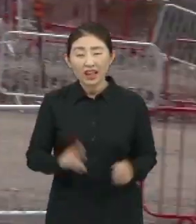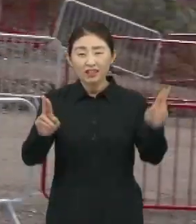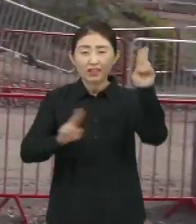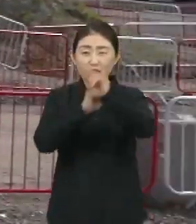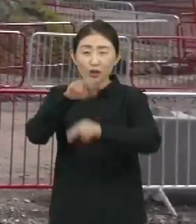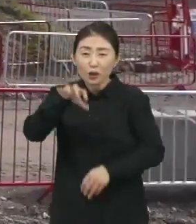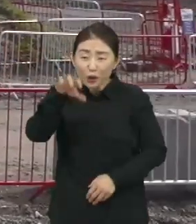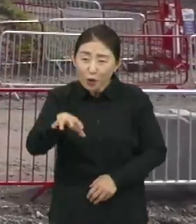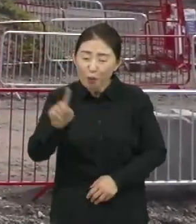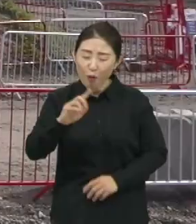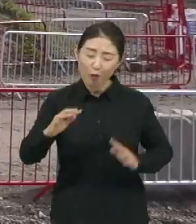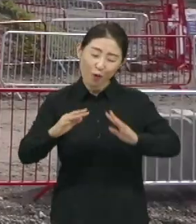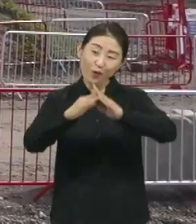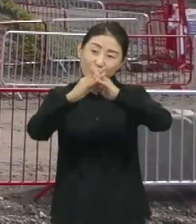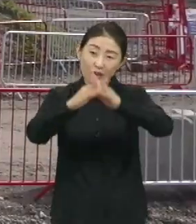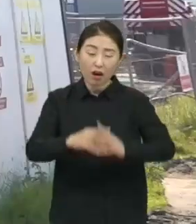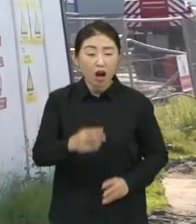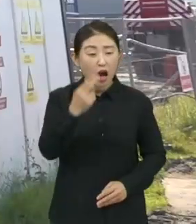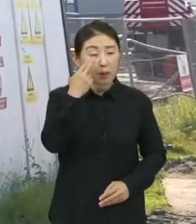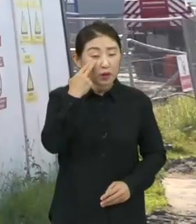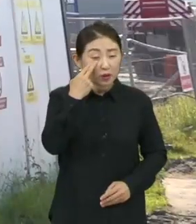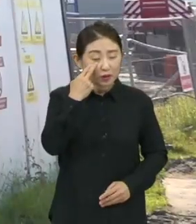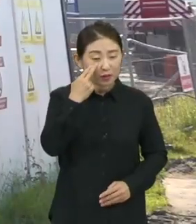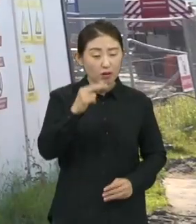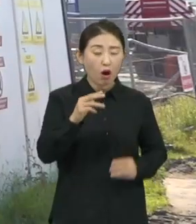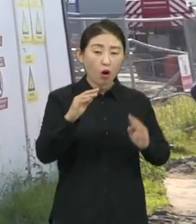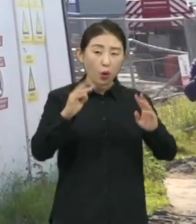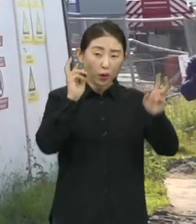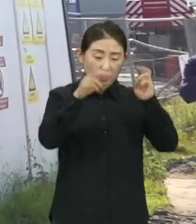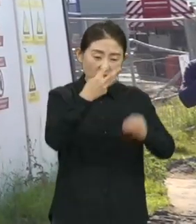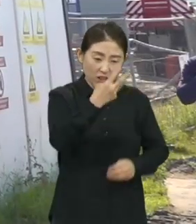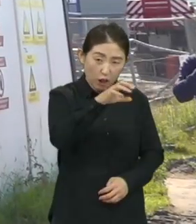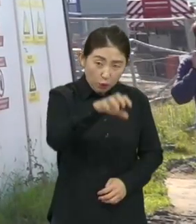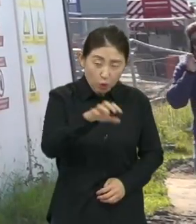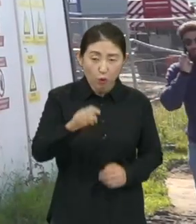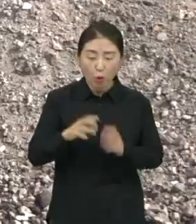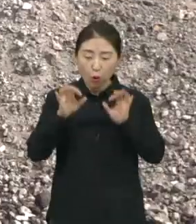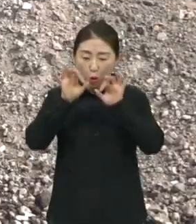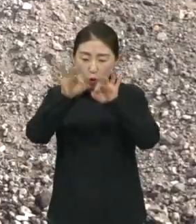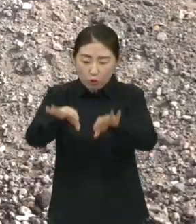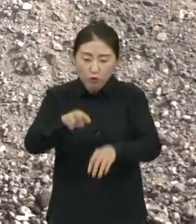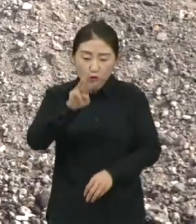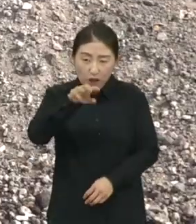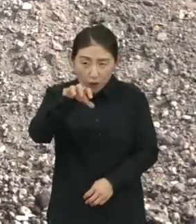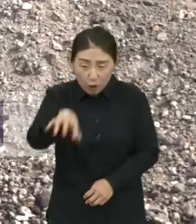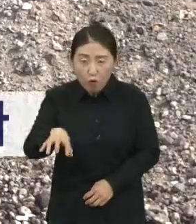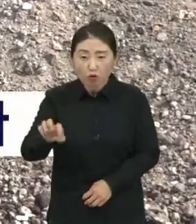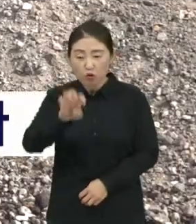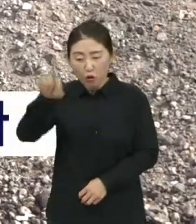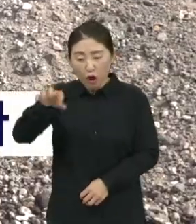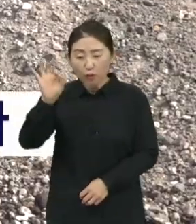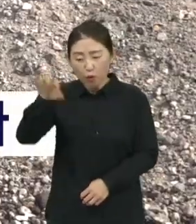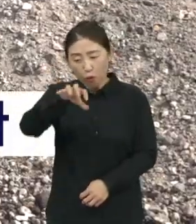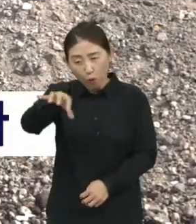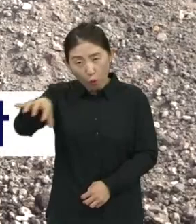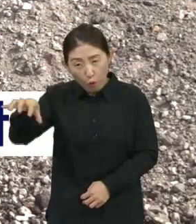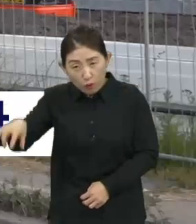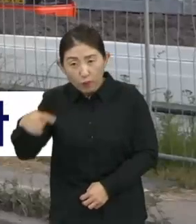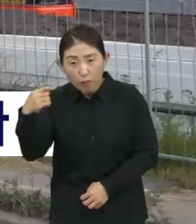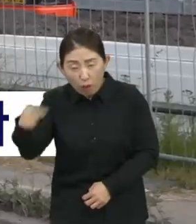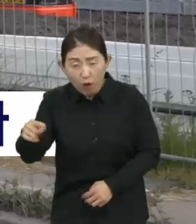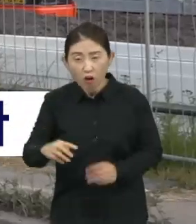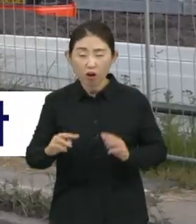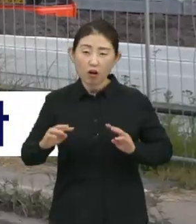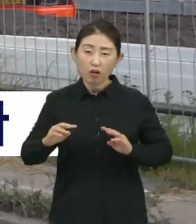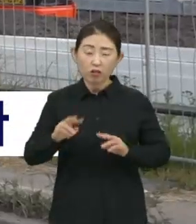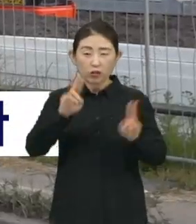네덜란드의 한 공사 현장. 미국 세 곳과 호주 두 곳, 유럽 열 곳에 첨단 자동화 냉동 물류 창고를 구축하고 있는